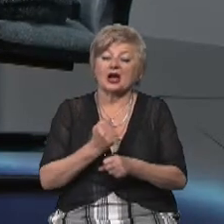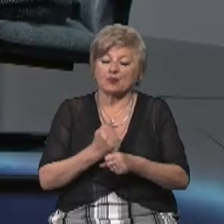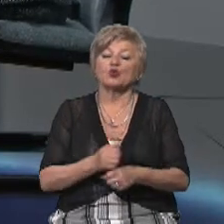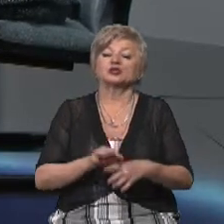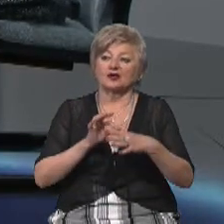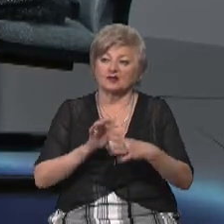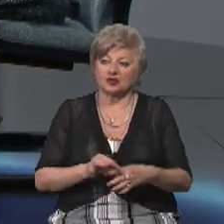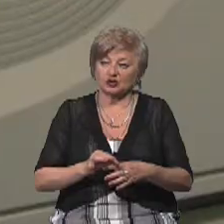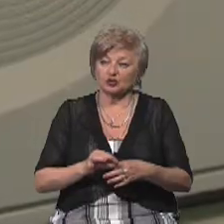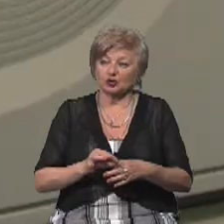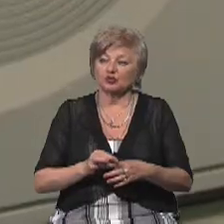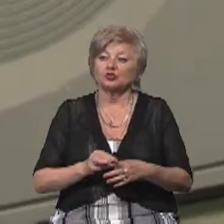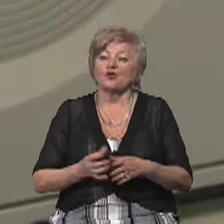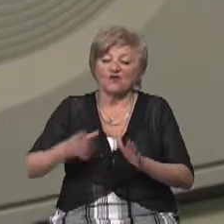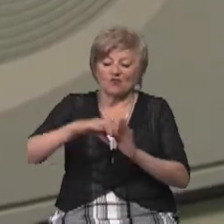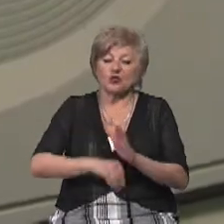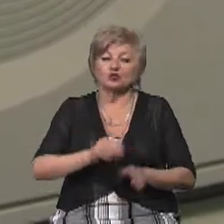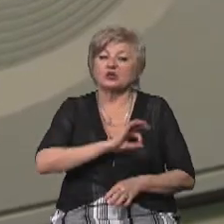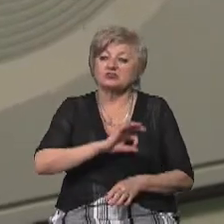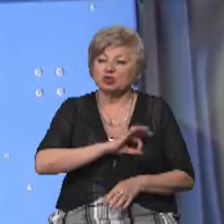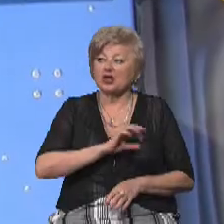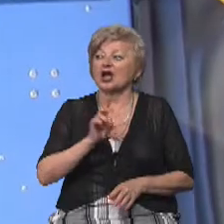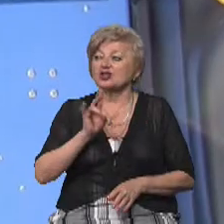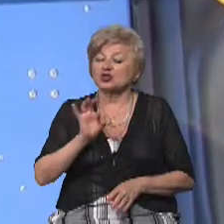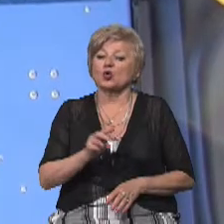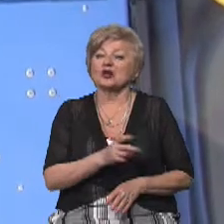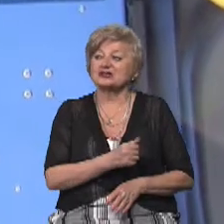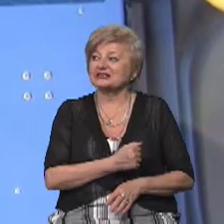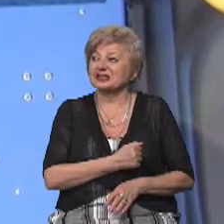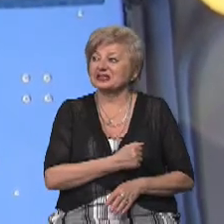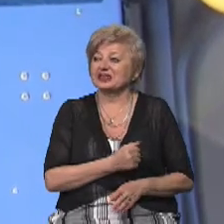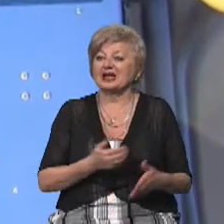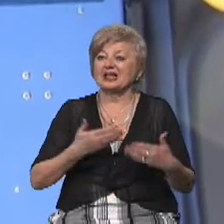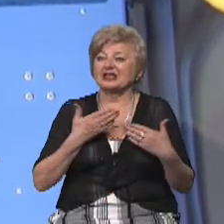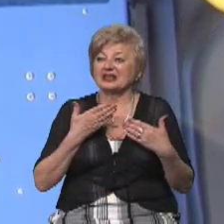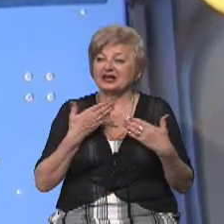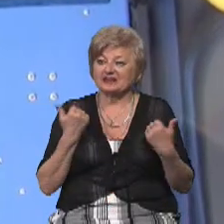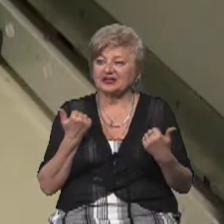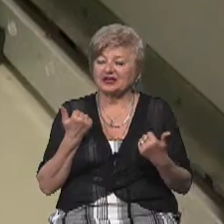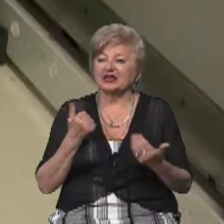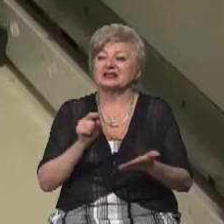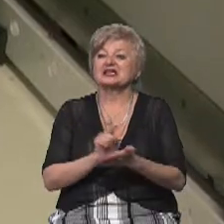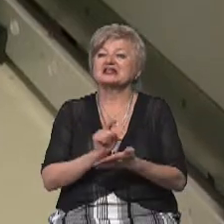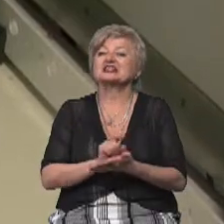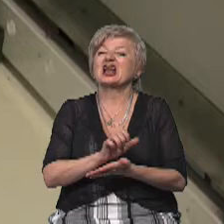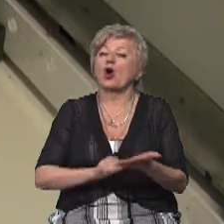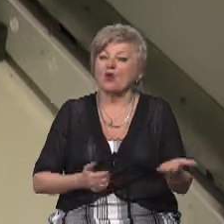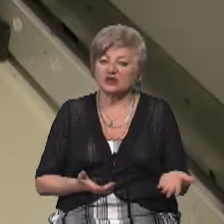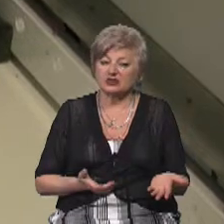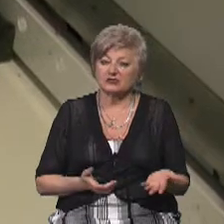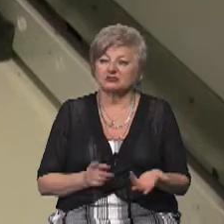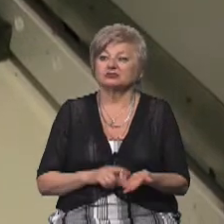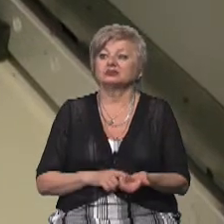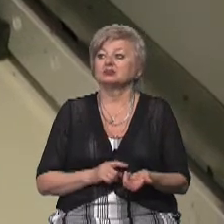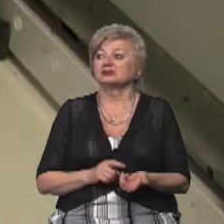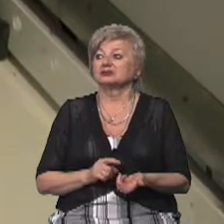Работы по вводу ее в эксплуатацию, но, к сожалению, нет страховки, что самое главное, то есть